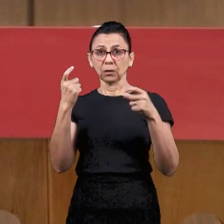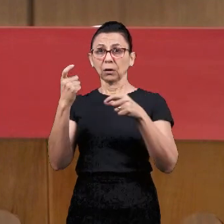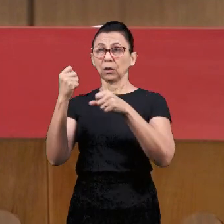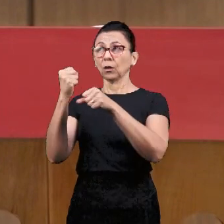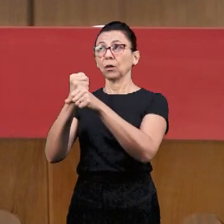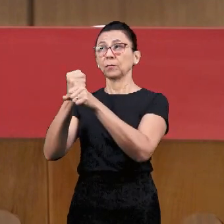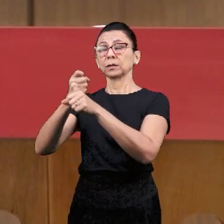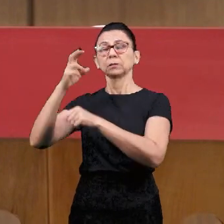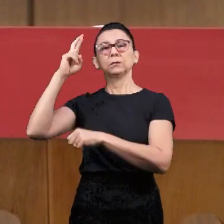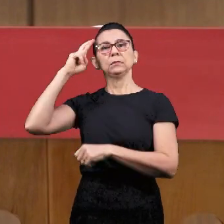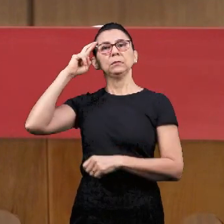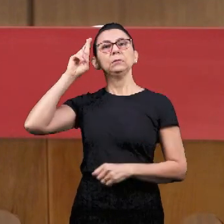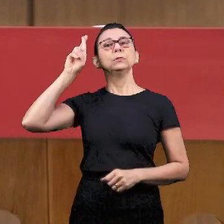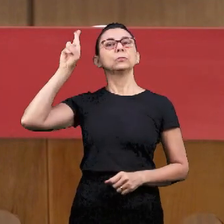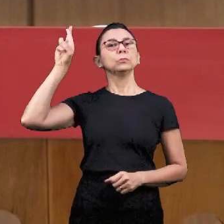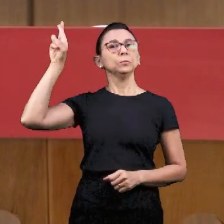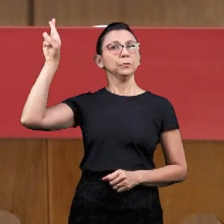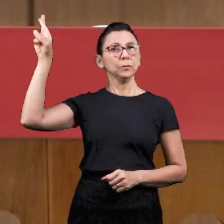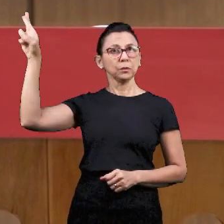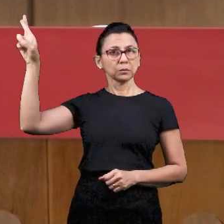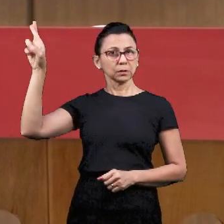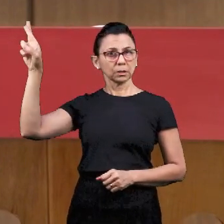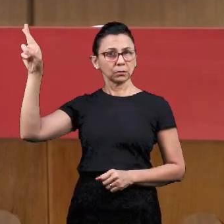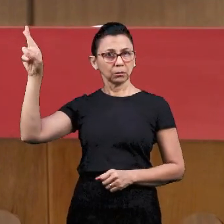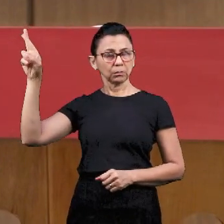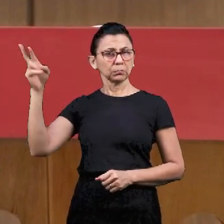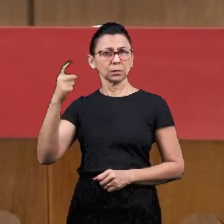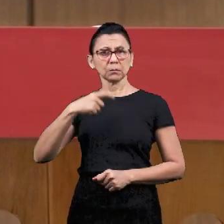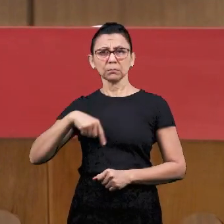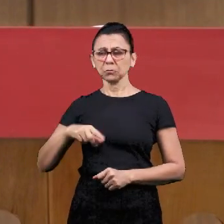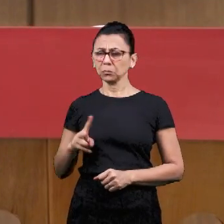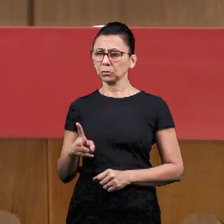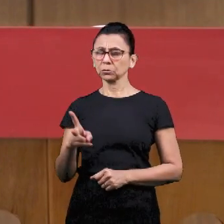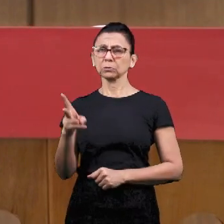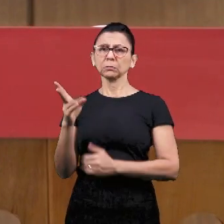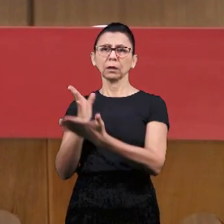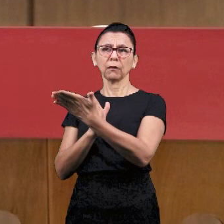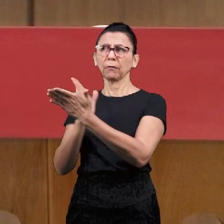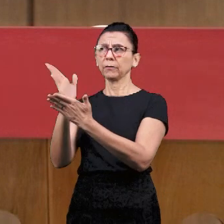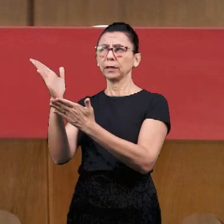un chemin, et nous allons continuer. Avec moi ou sans moi,